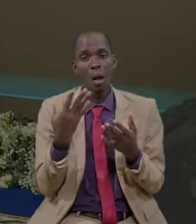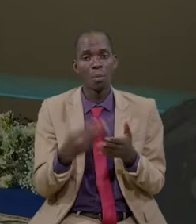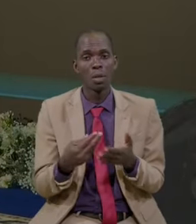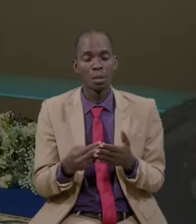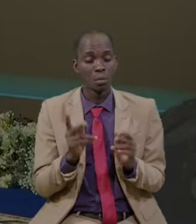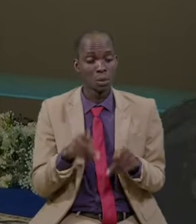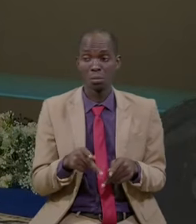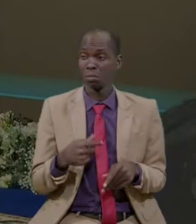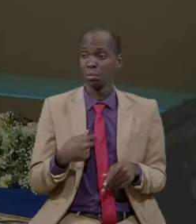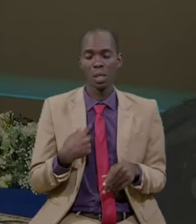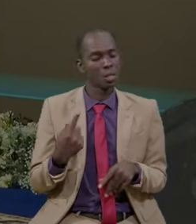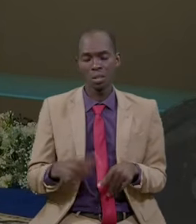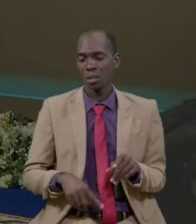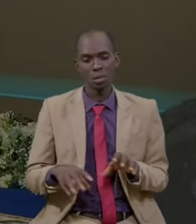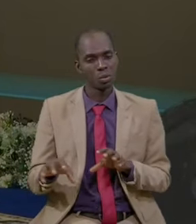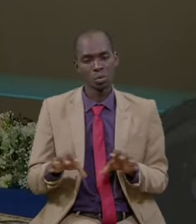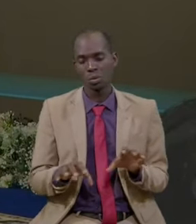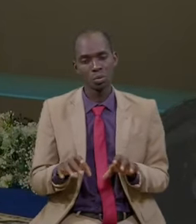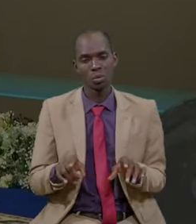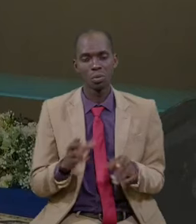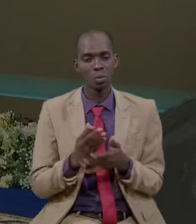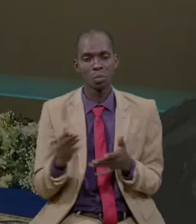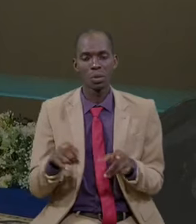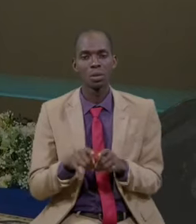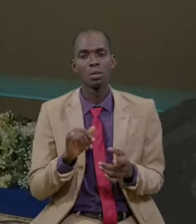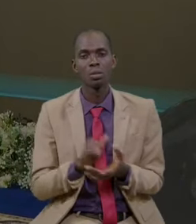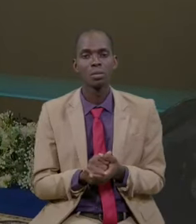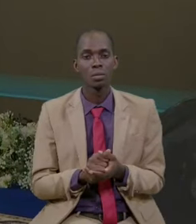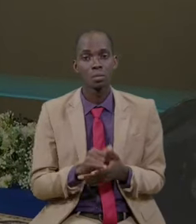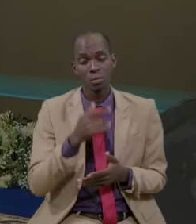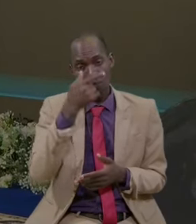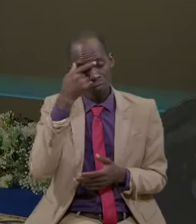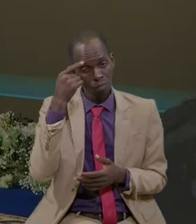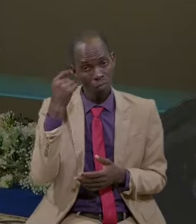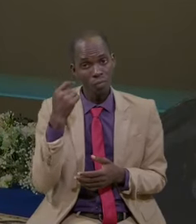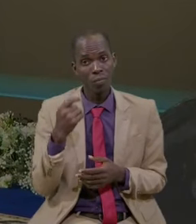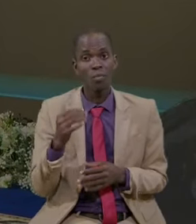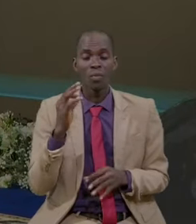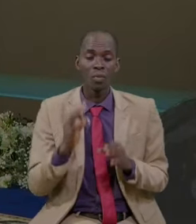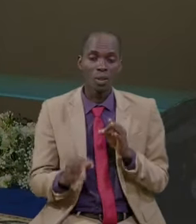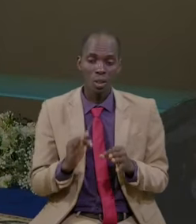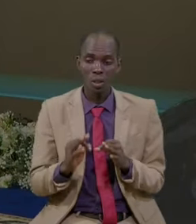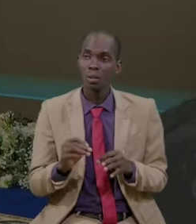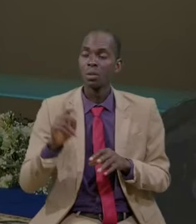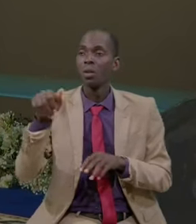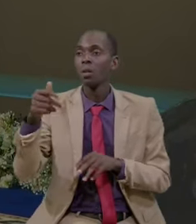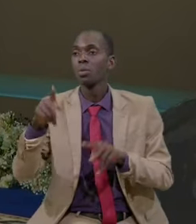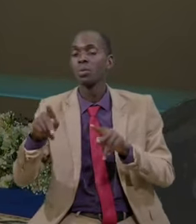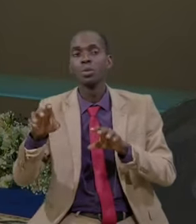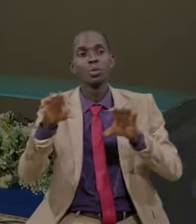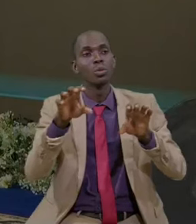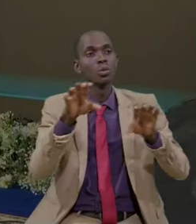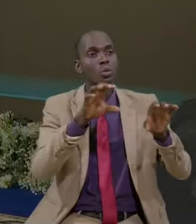donner. Ils ont mentionné mon temps. Et le monsieur a dit non. Je ne fais pas des choses comme ça. Parce que